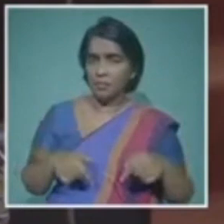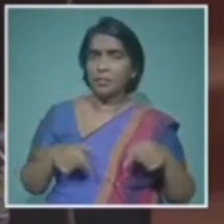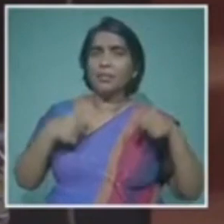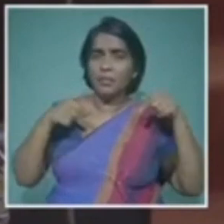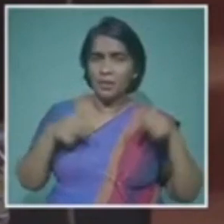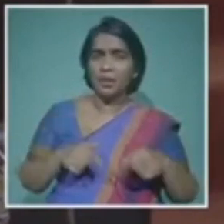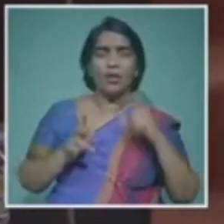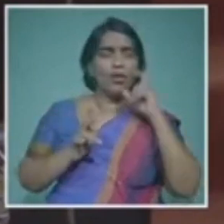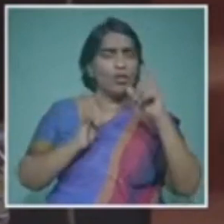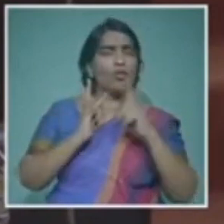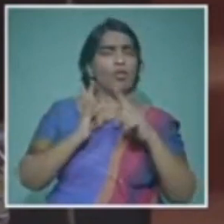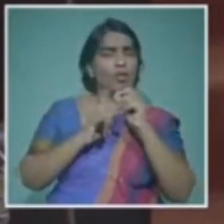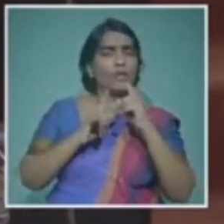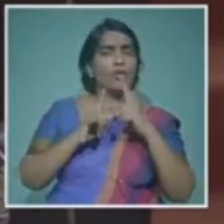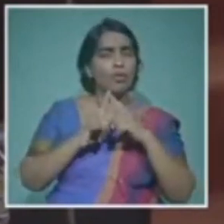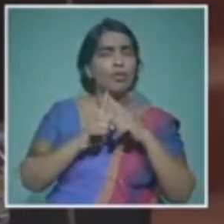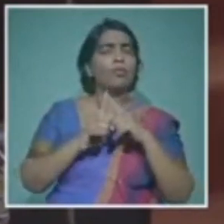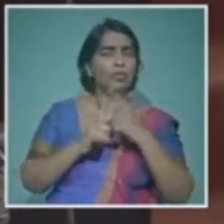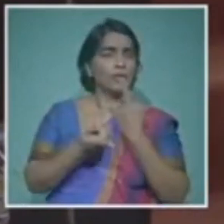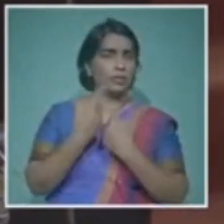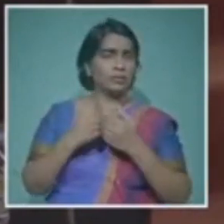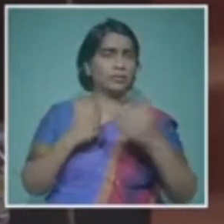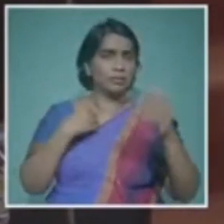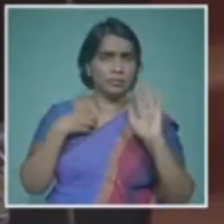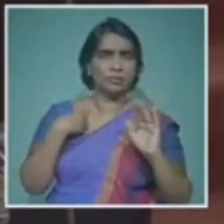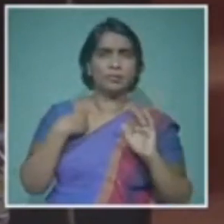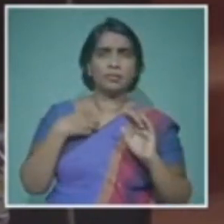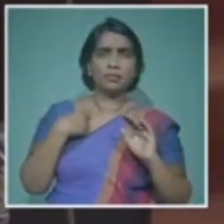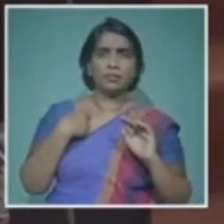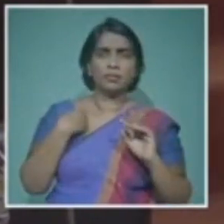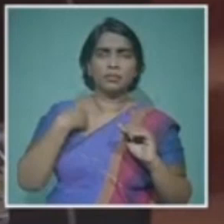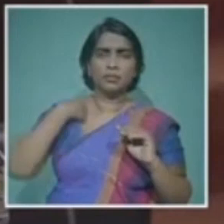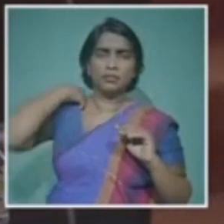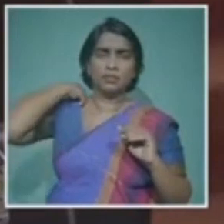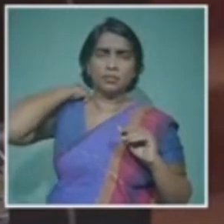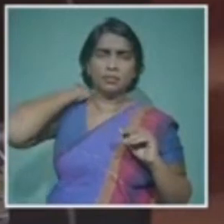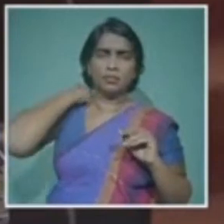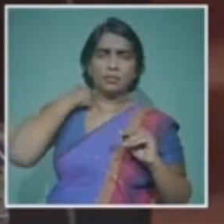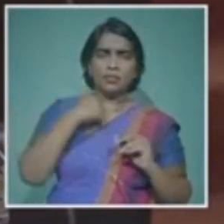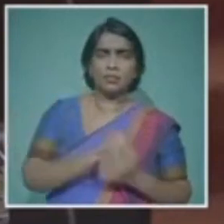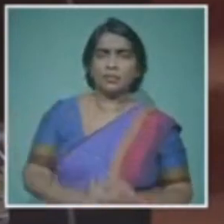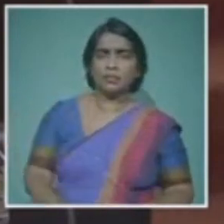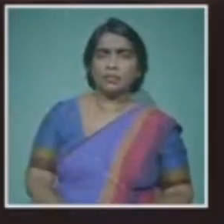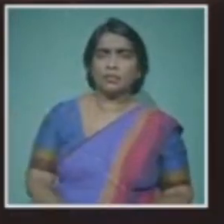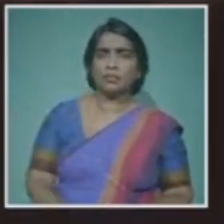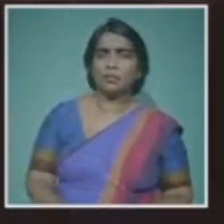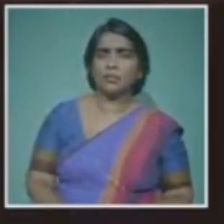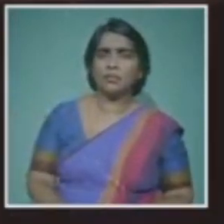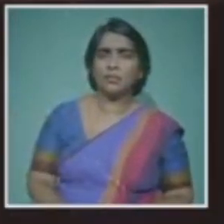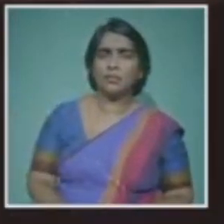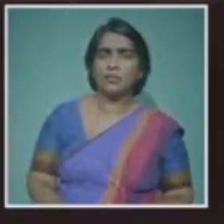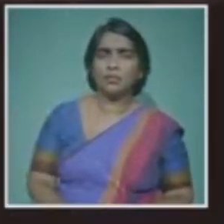මේක කෝප් එක ඉදිරියේ පරිශීලනයක් වෙනවා honorable lakshman kerala let's not make this a debate thank you honorable